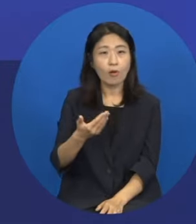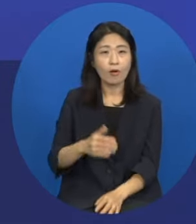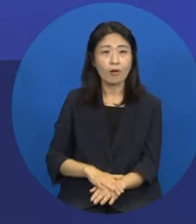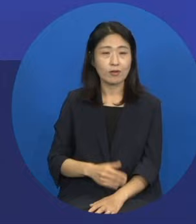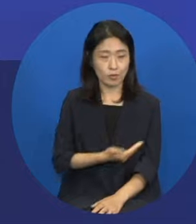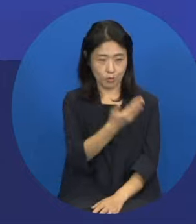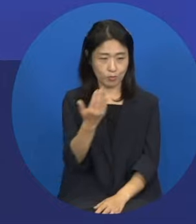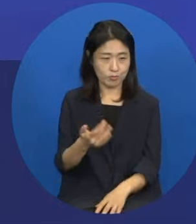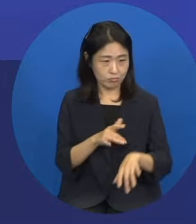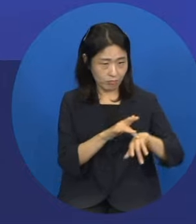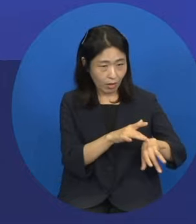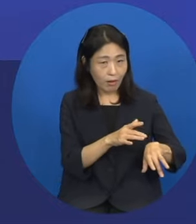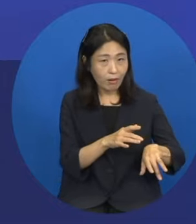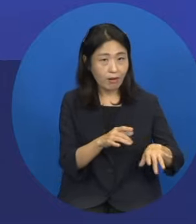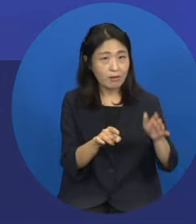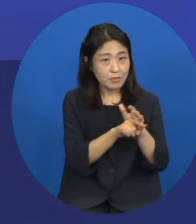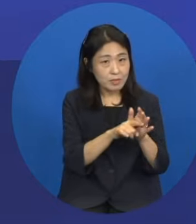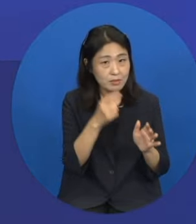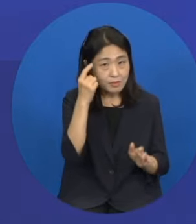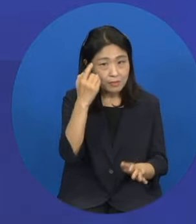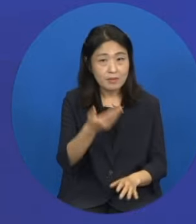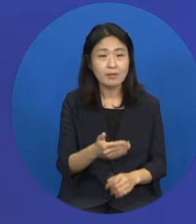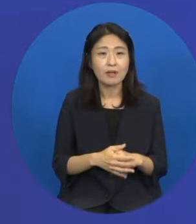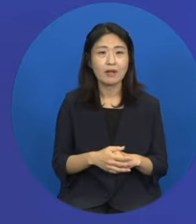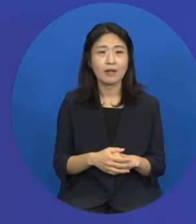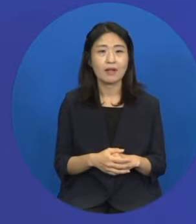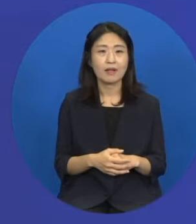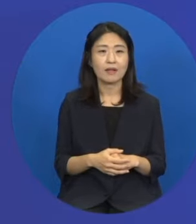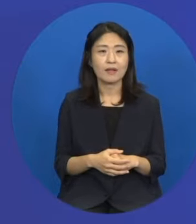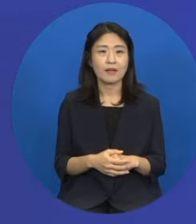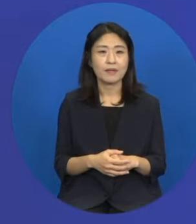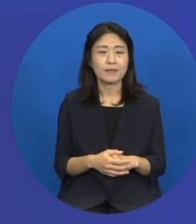믿으십니까? 사탄은 타락한 천사죠.